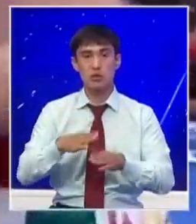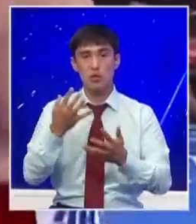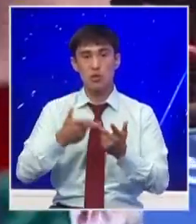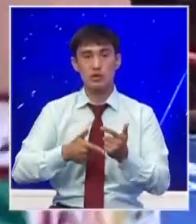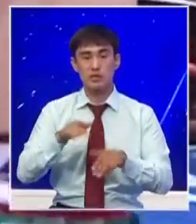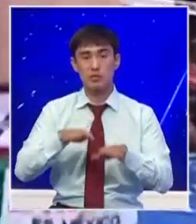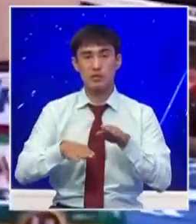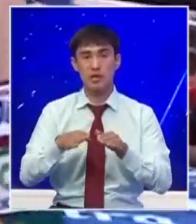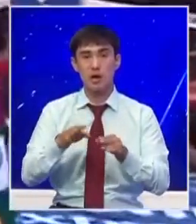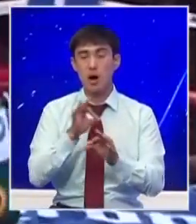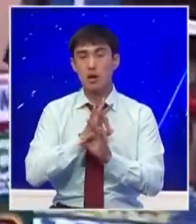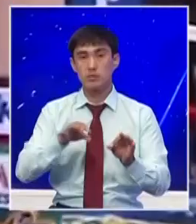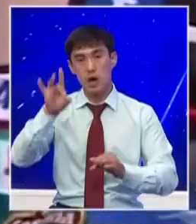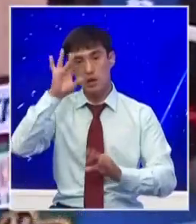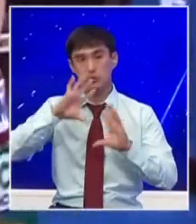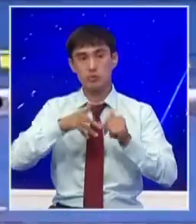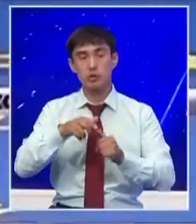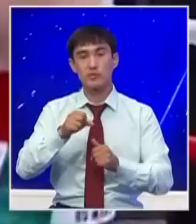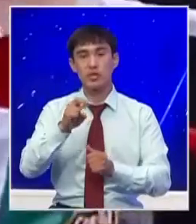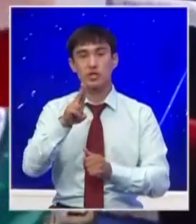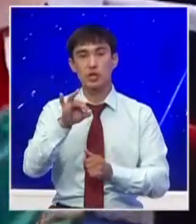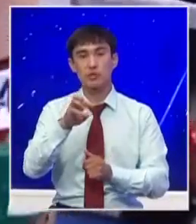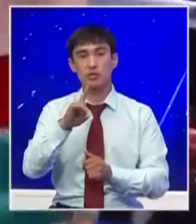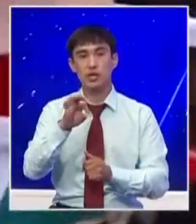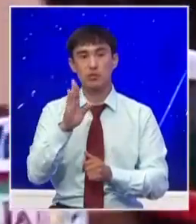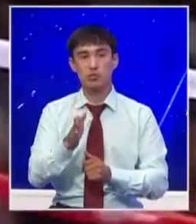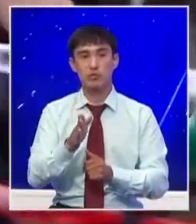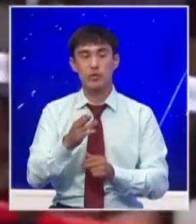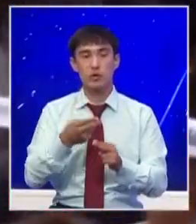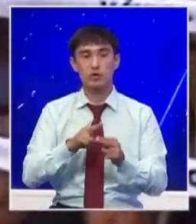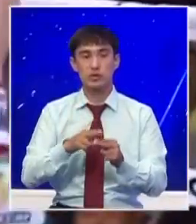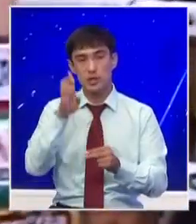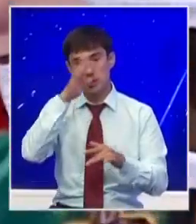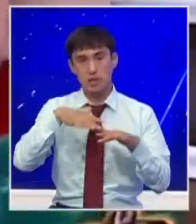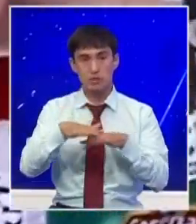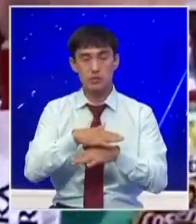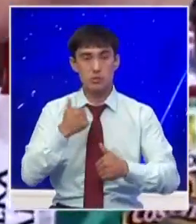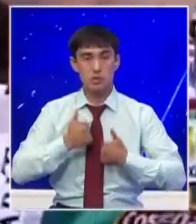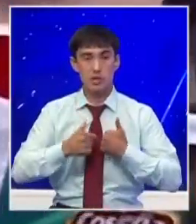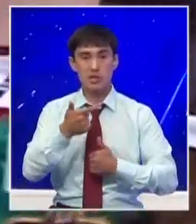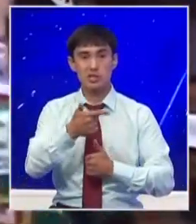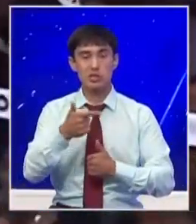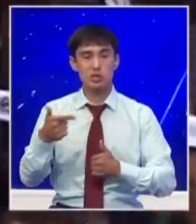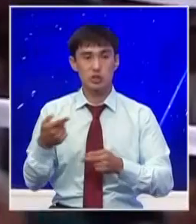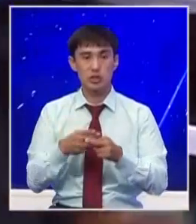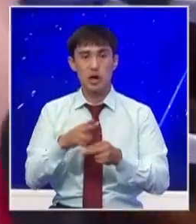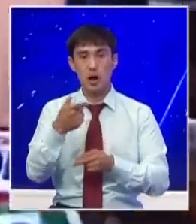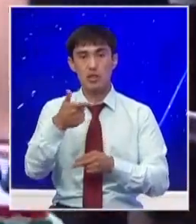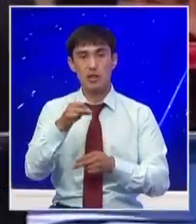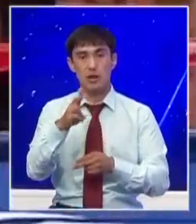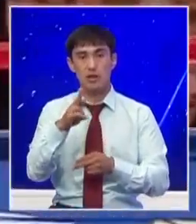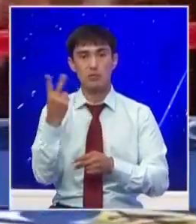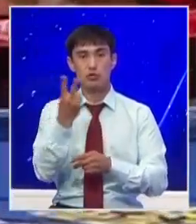салмақтағы қазіргі абсолютті әлем чемпионы американдық Джермел Чарло болады. Осы тұста еліміздің мақтанышы Геннадий Головкин мен Канело үш